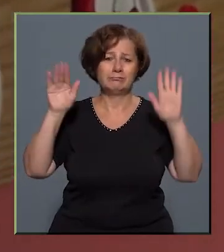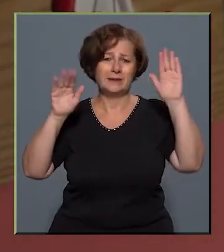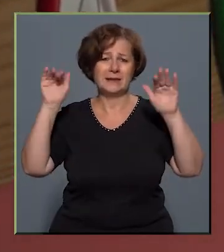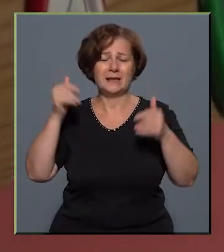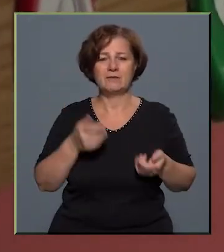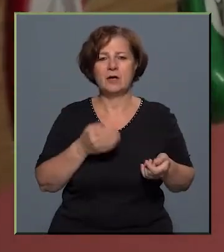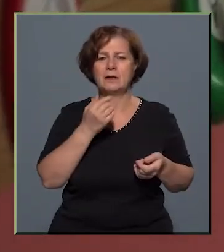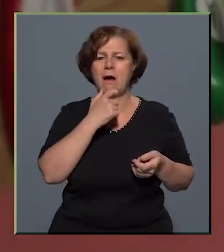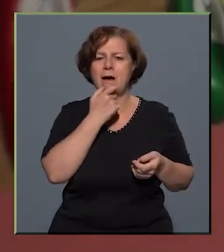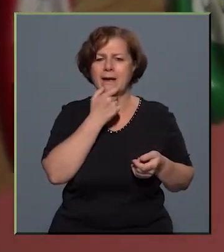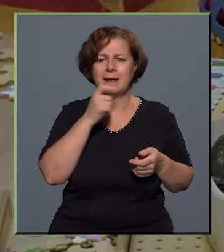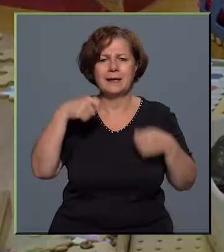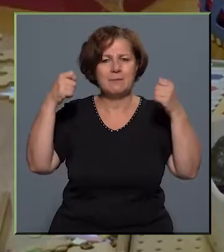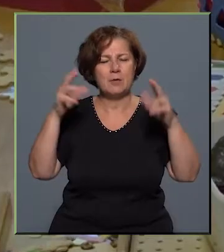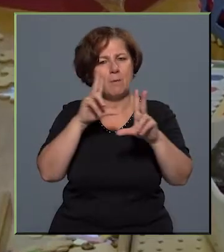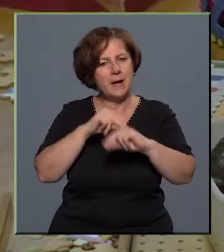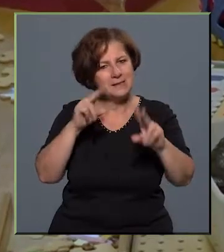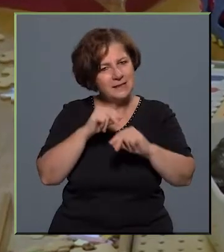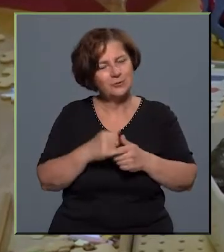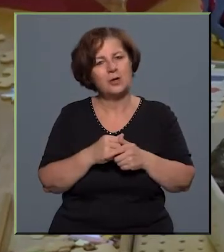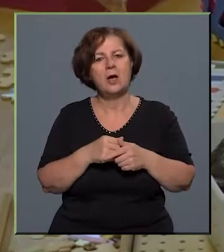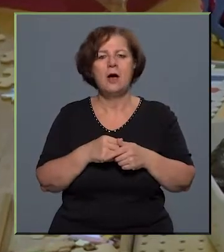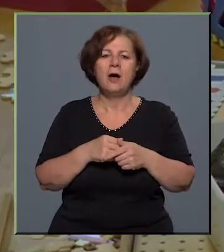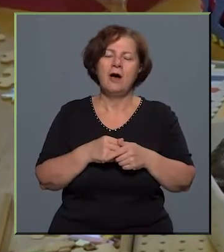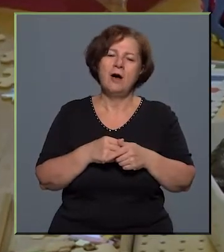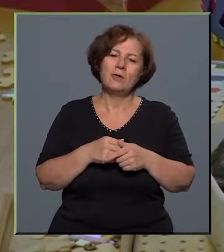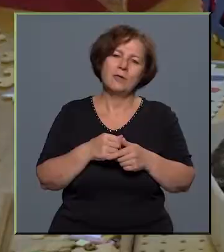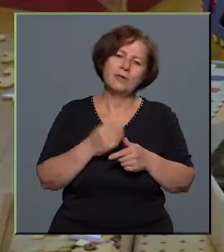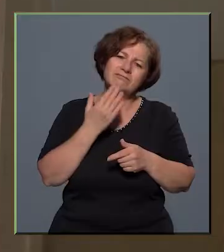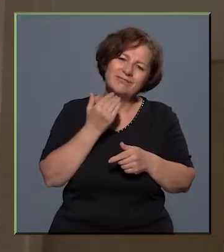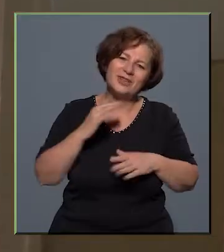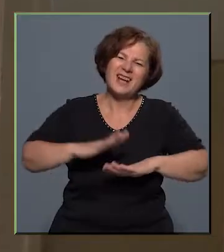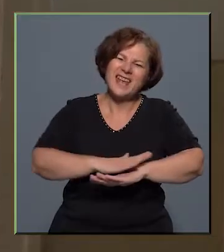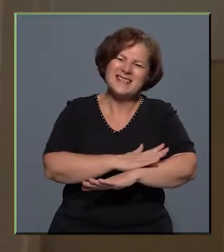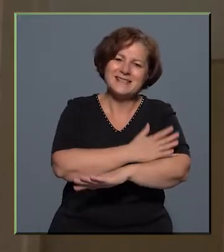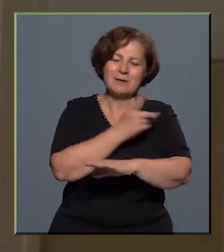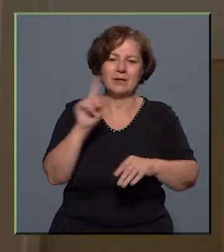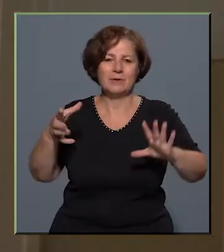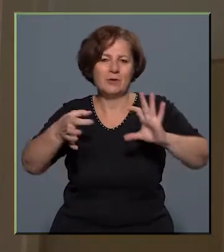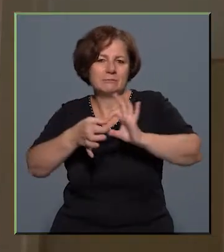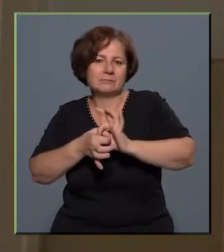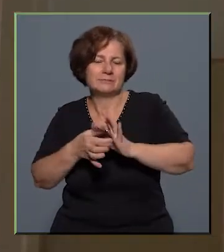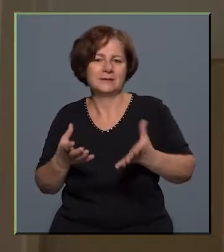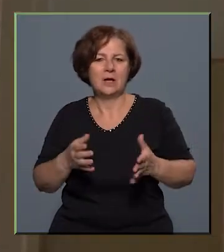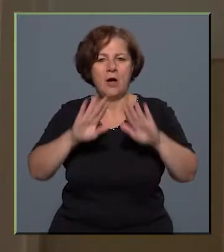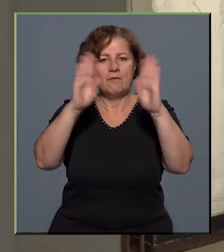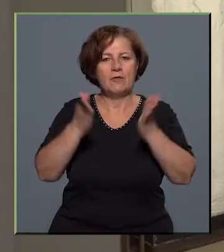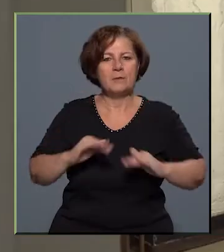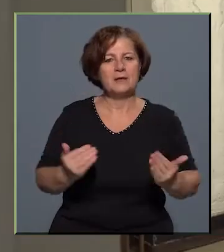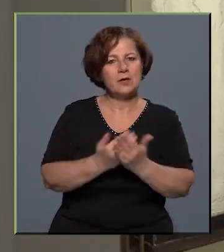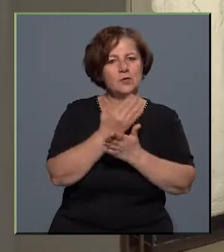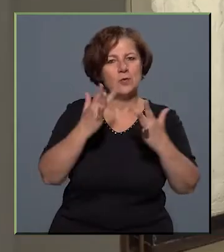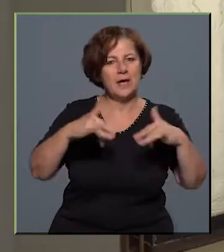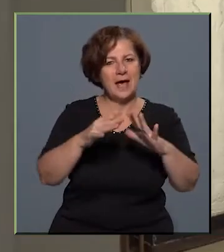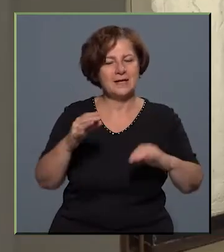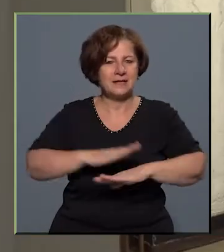voltak a régi épülethez, akkor beszéltünk, akkor voltak érzelmek, amelyek oda kötöttek. Formálódnak-e már az új